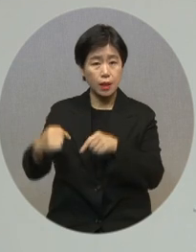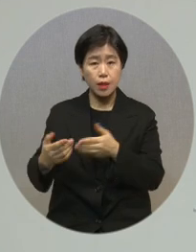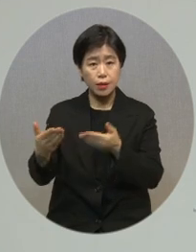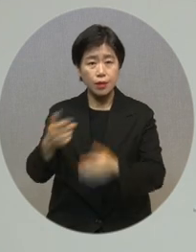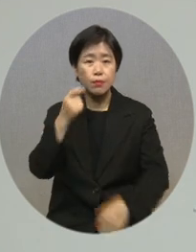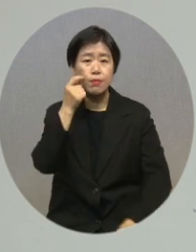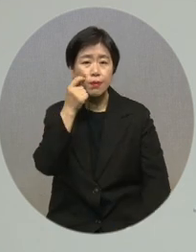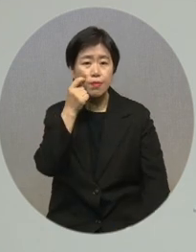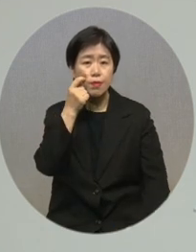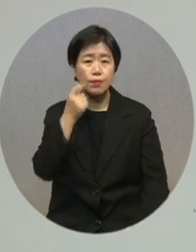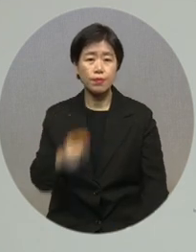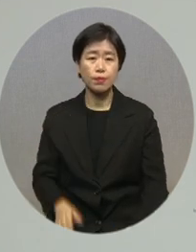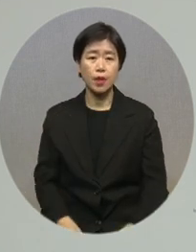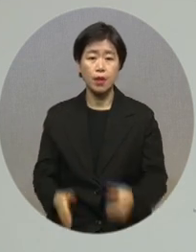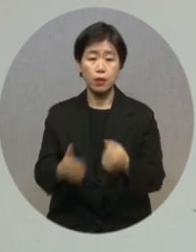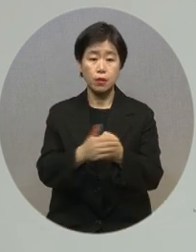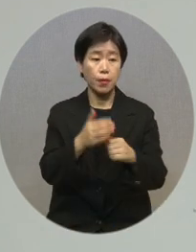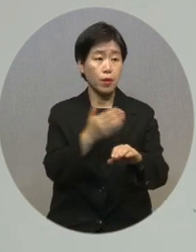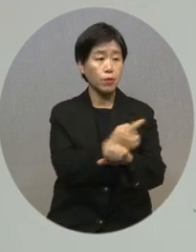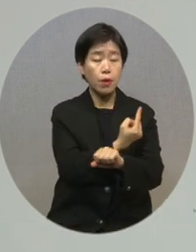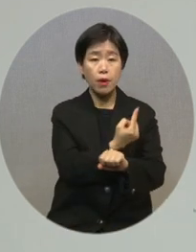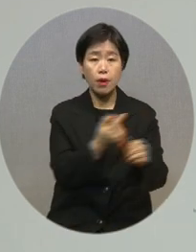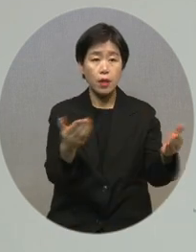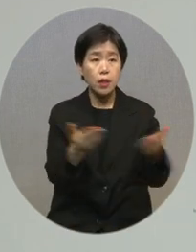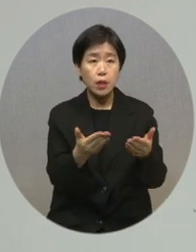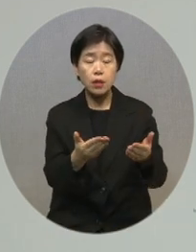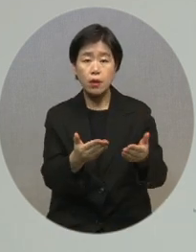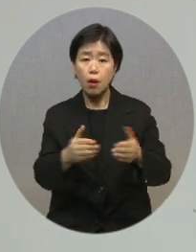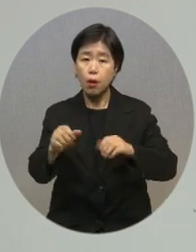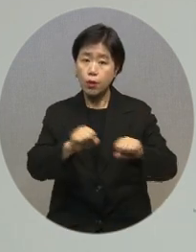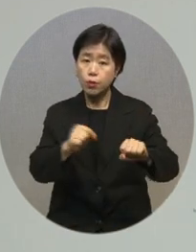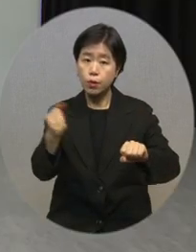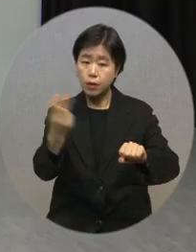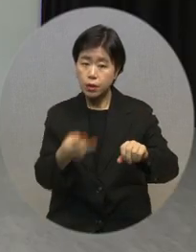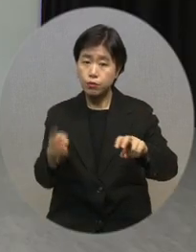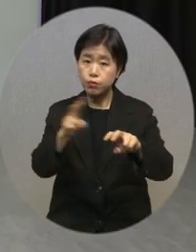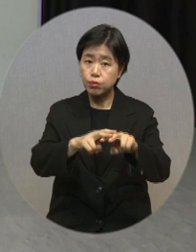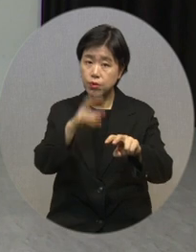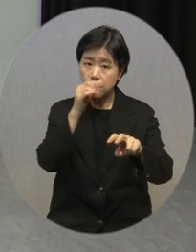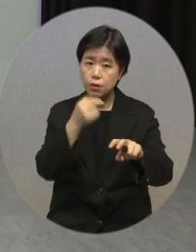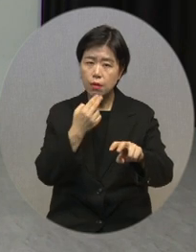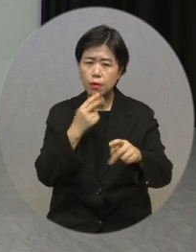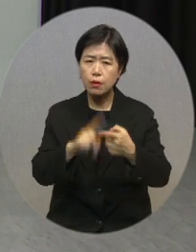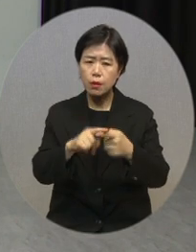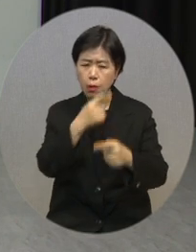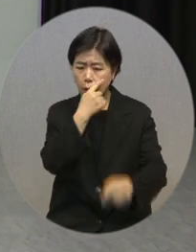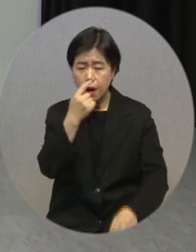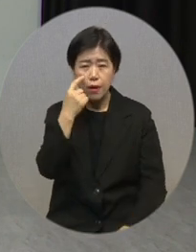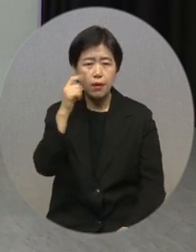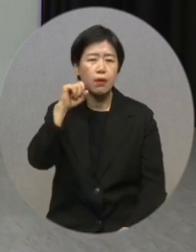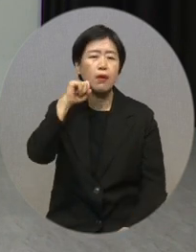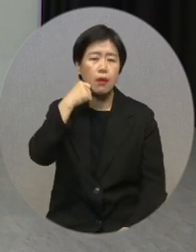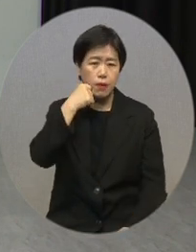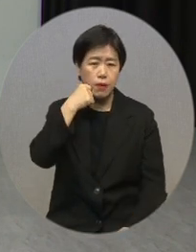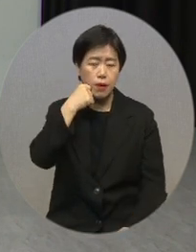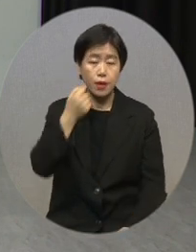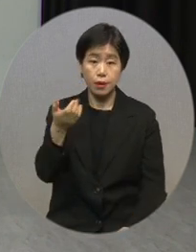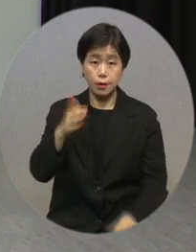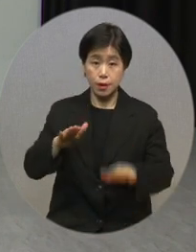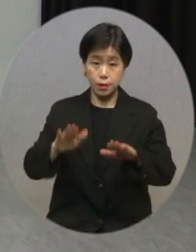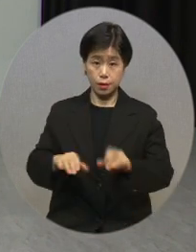그 대면 상담을 할수 없으니까 취업 활동, 구직 활동을 하는지도 확인하기 더 어렵습니다. 그렇군요. 예, 그런 것들을 이제는 이제 코로나도 어느